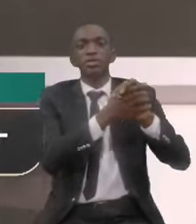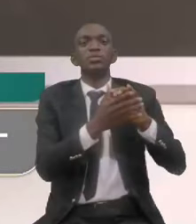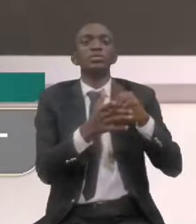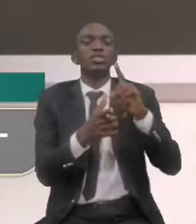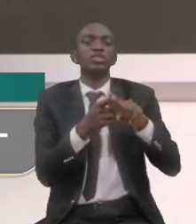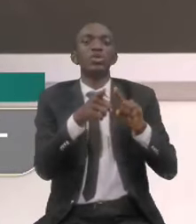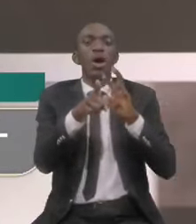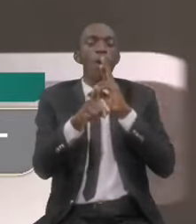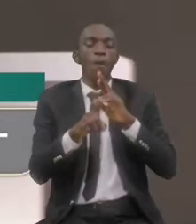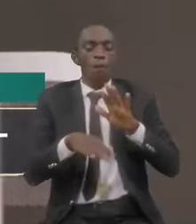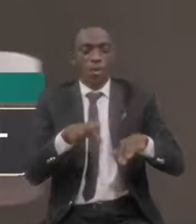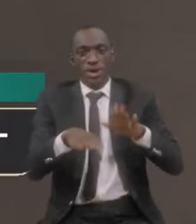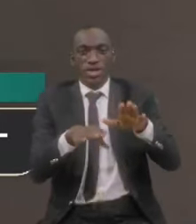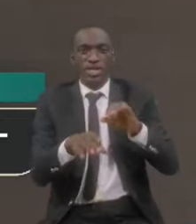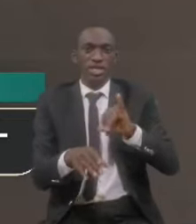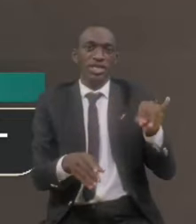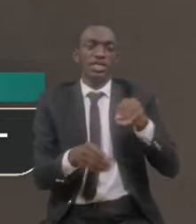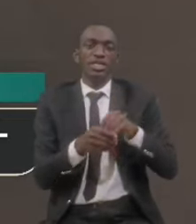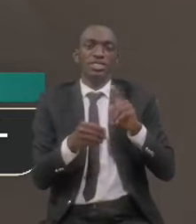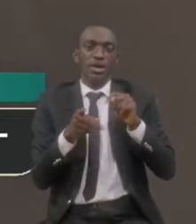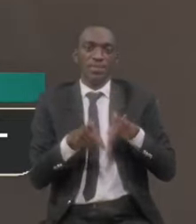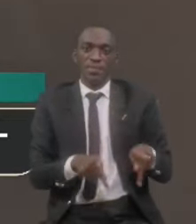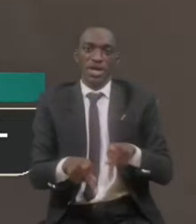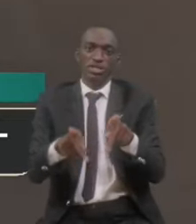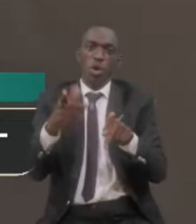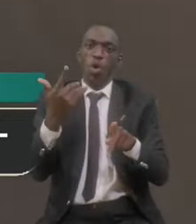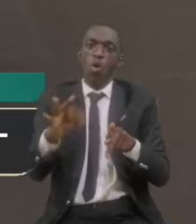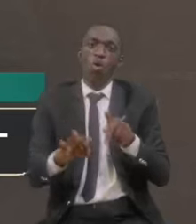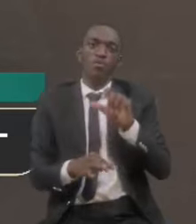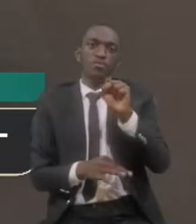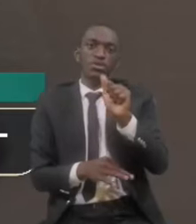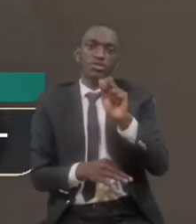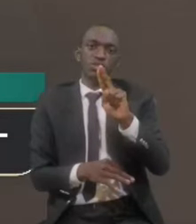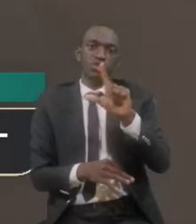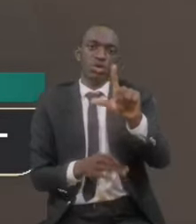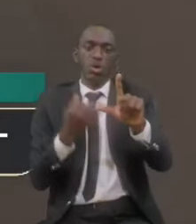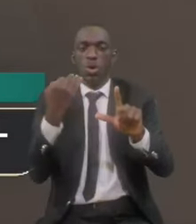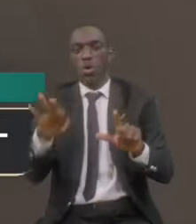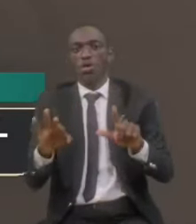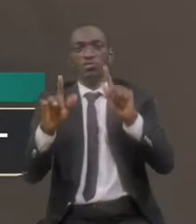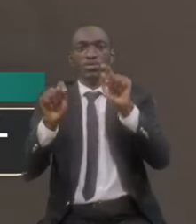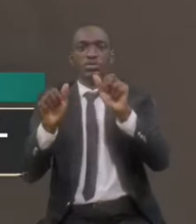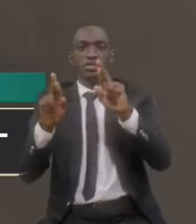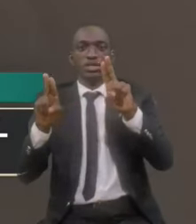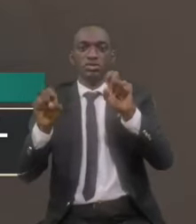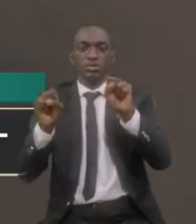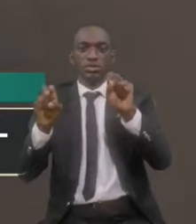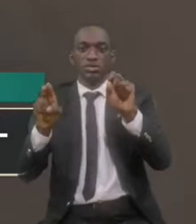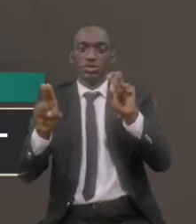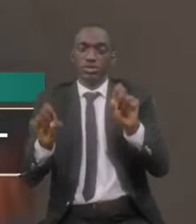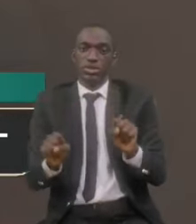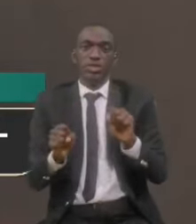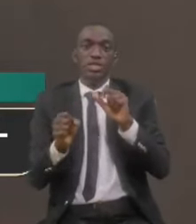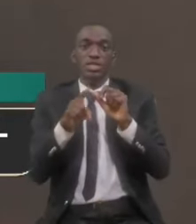chemin de Saul de Tarse, qui est devenu important